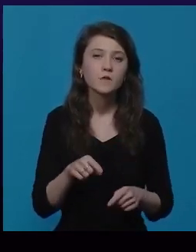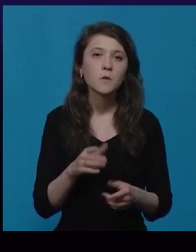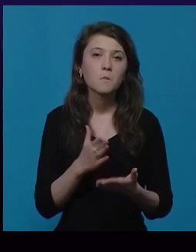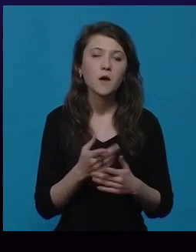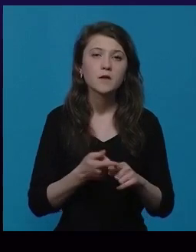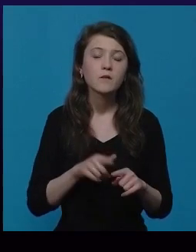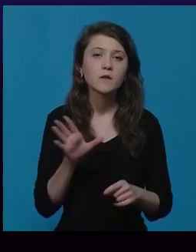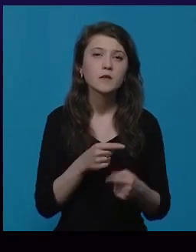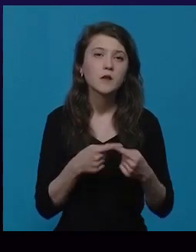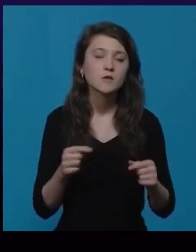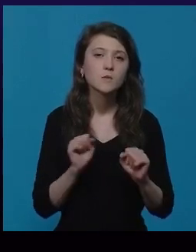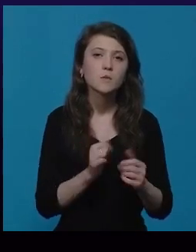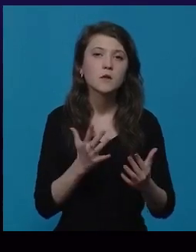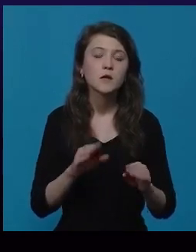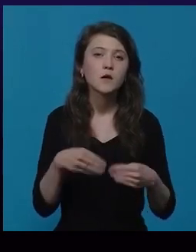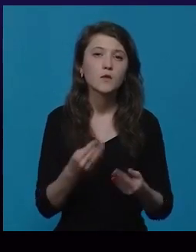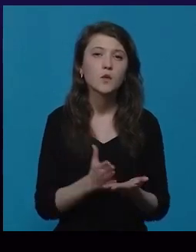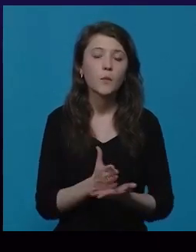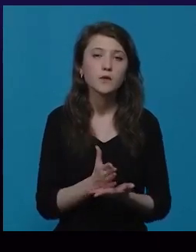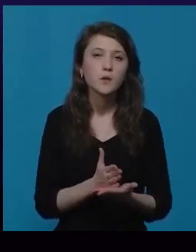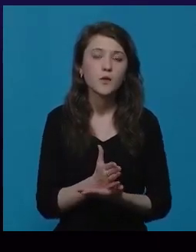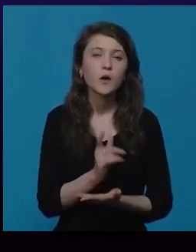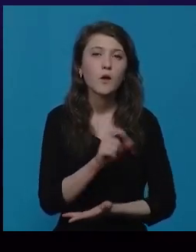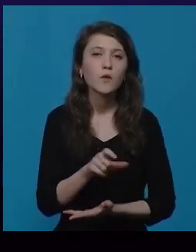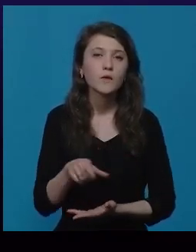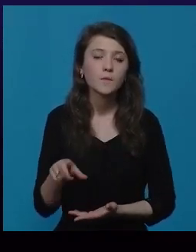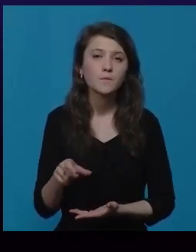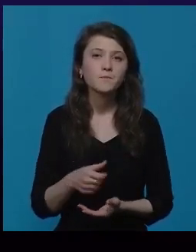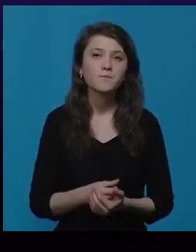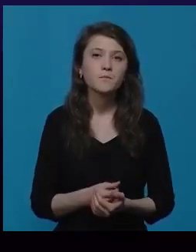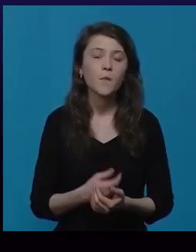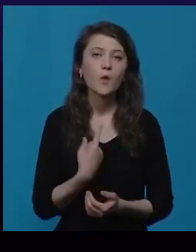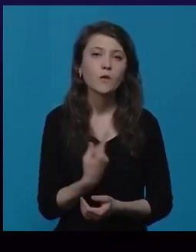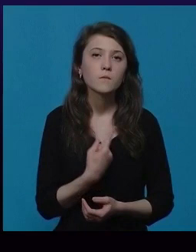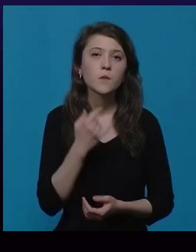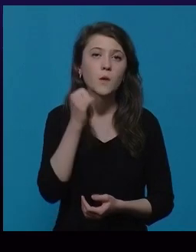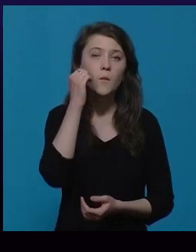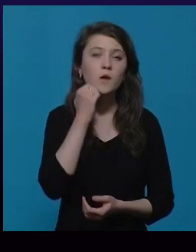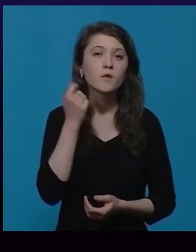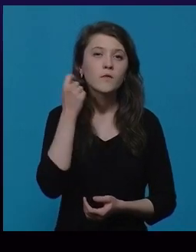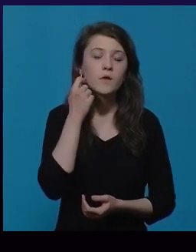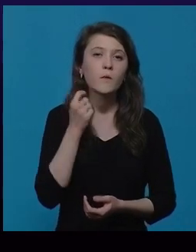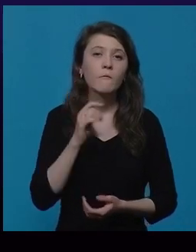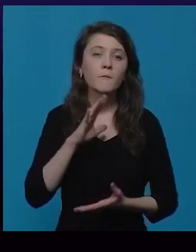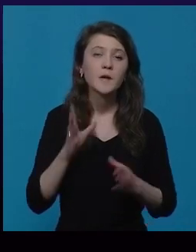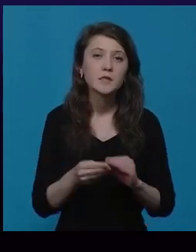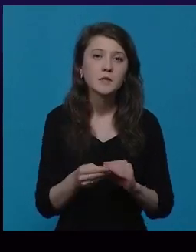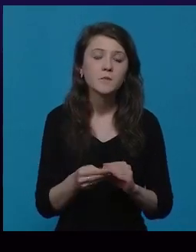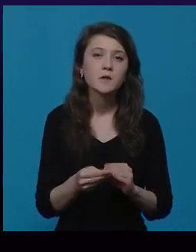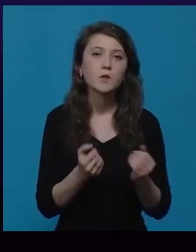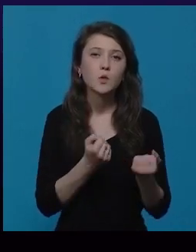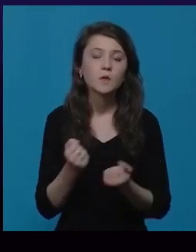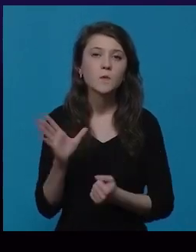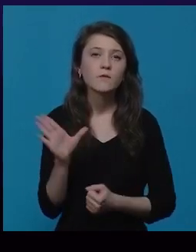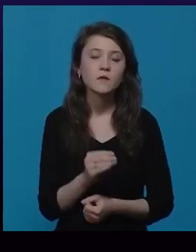які надають послугу людям одиноким похилого віку. Ну, в принципі, ми дотримуємося всіх